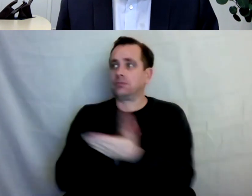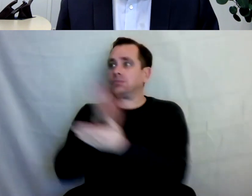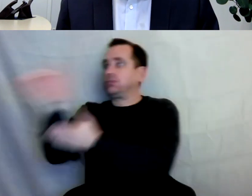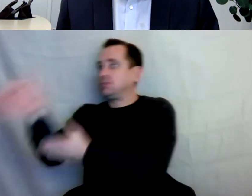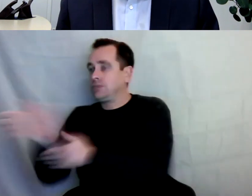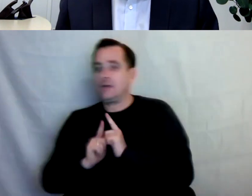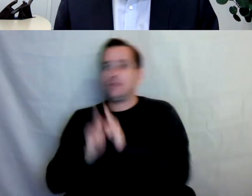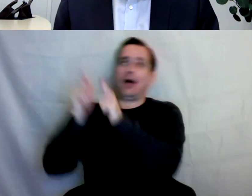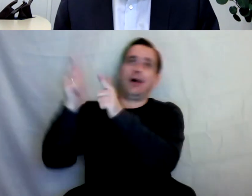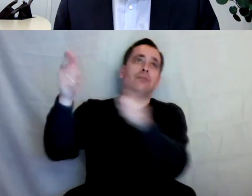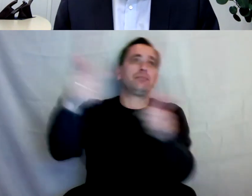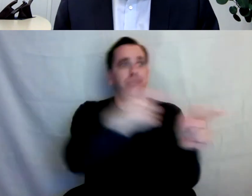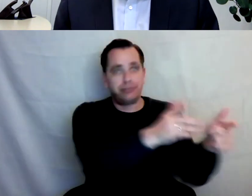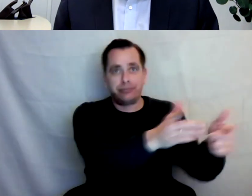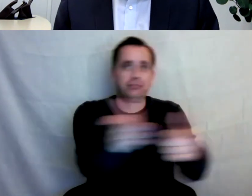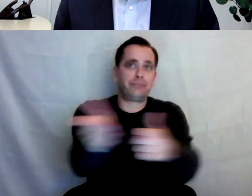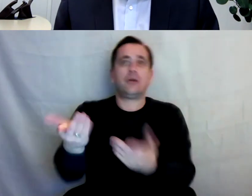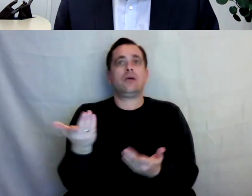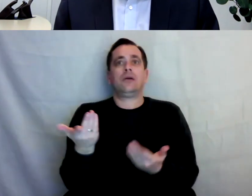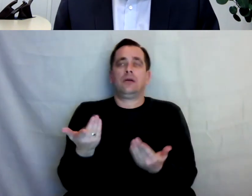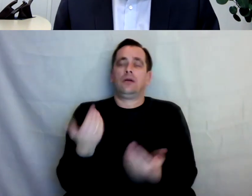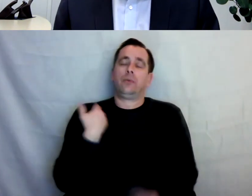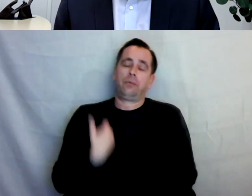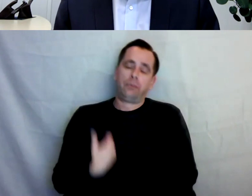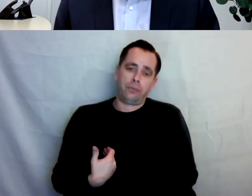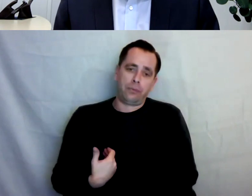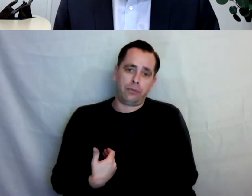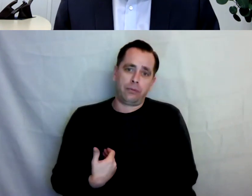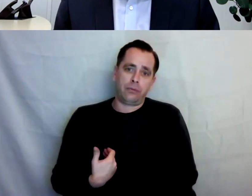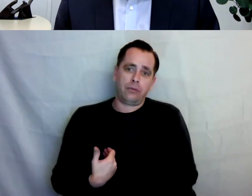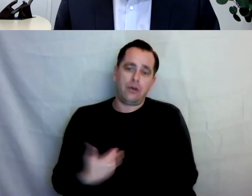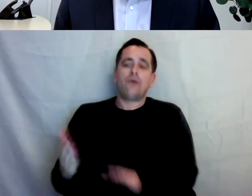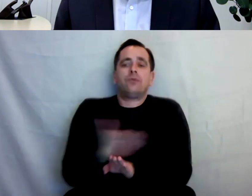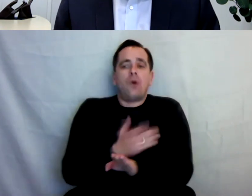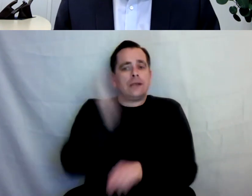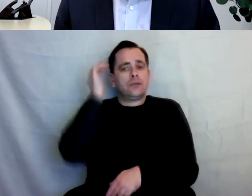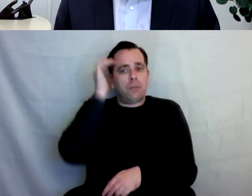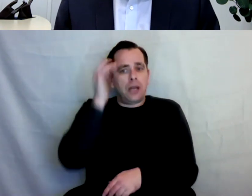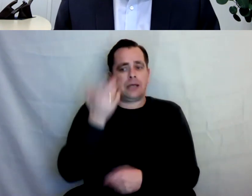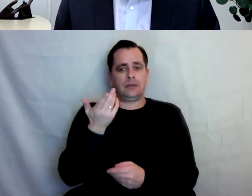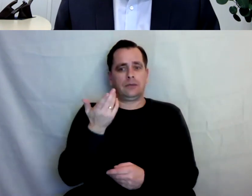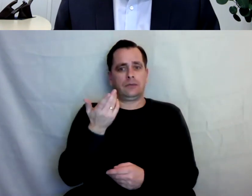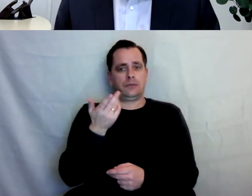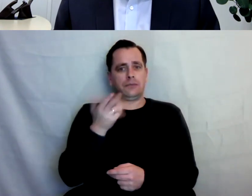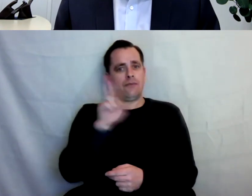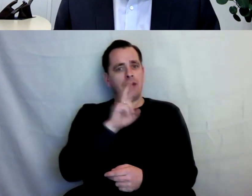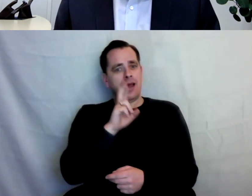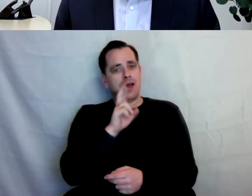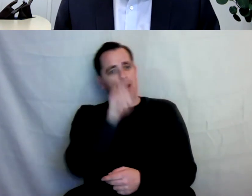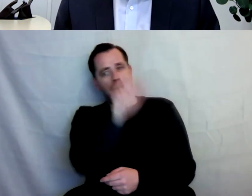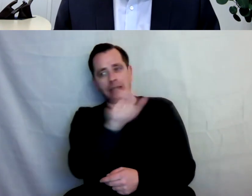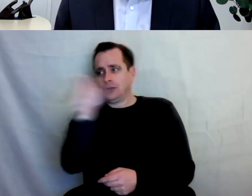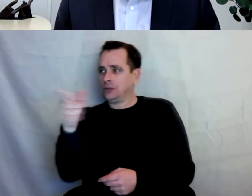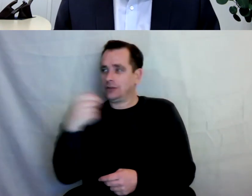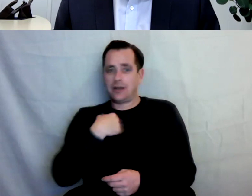will ich über Weihnachten meine Zeit verbringen und gemeinsam Weihnachten feiern oder einfach nur gemeinsam feiern, dass man dieses wahnsinnig anstrengende Jahr